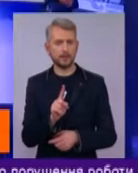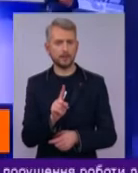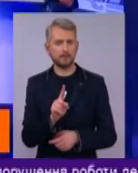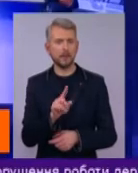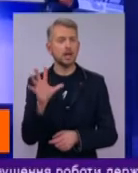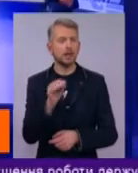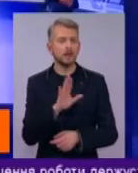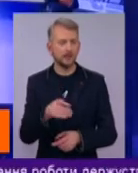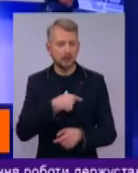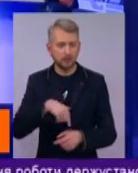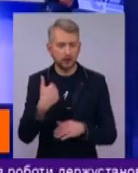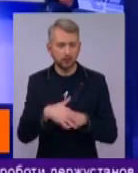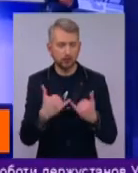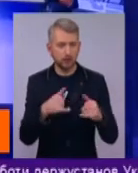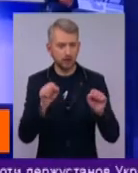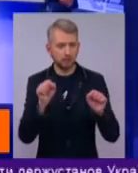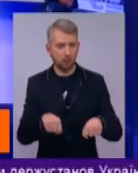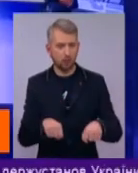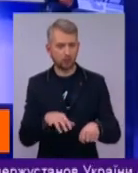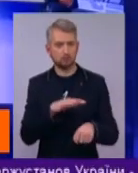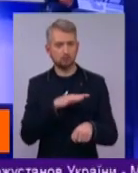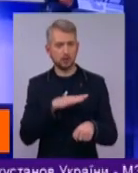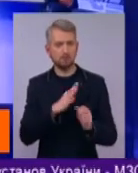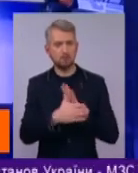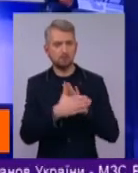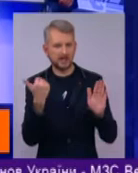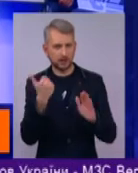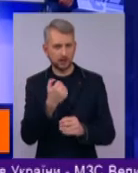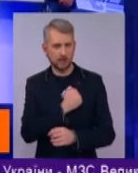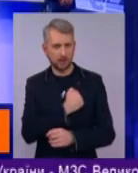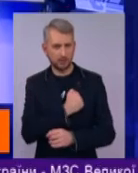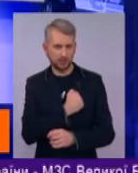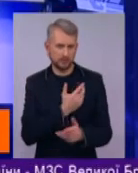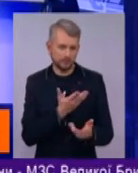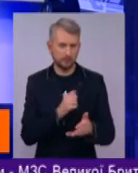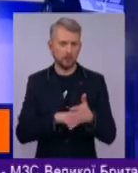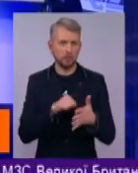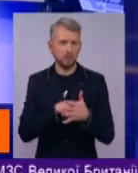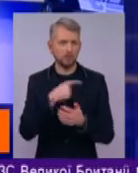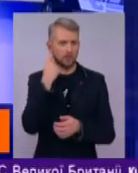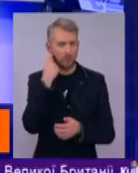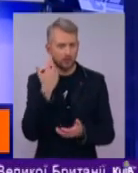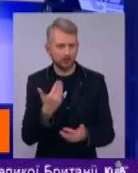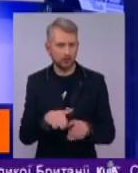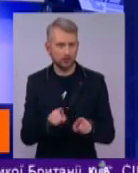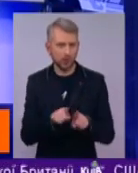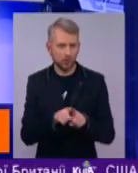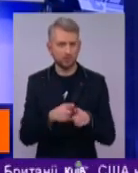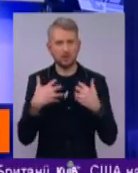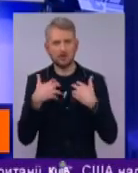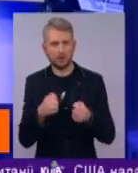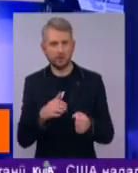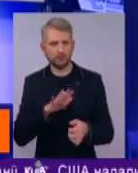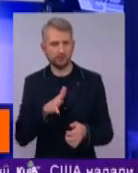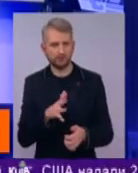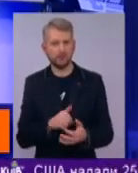не все из нас уже сейчас могут быть призванными, так, в силу своего возраста и здоровья,